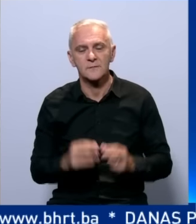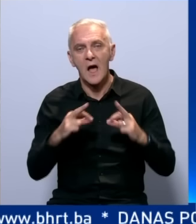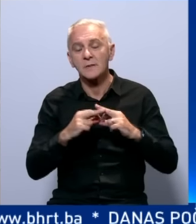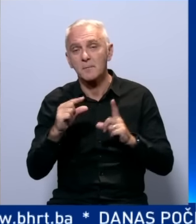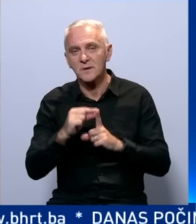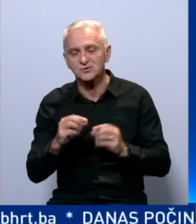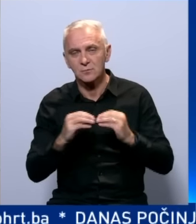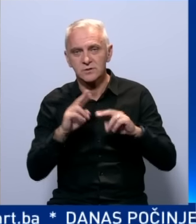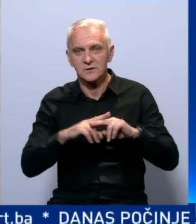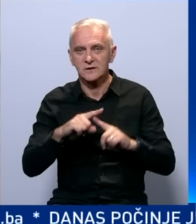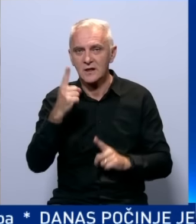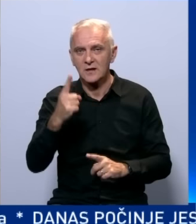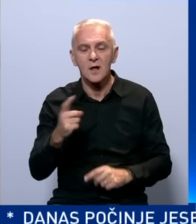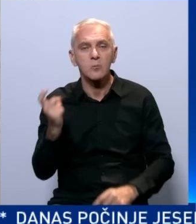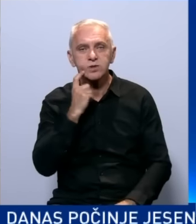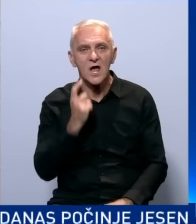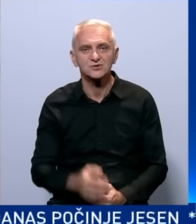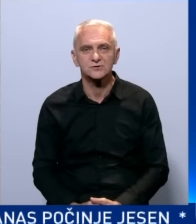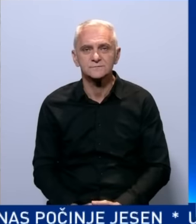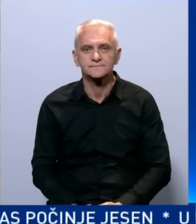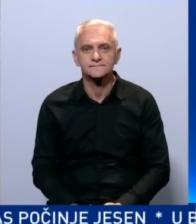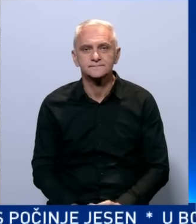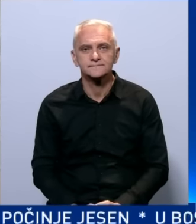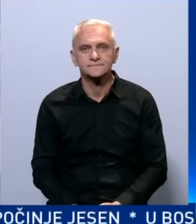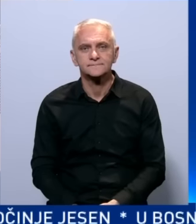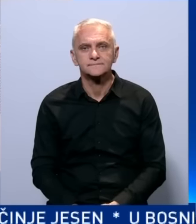Pašić, BHT1, Bihać.